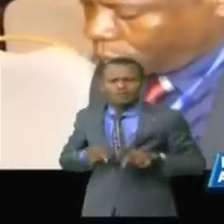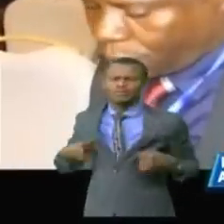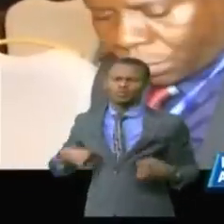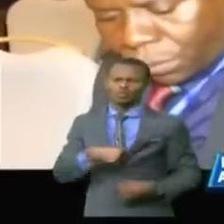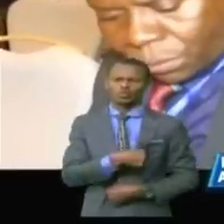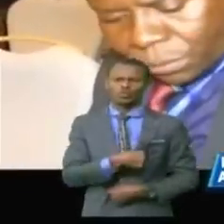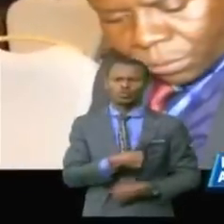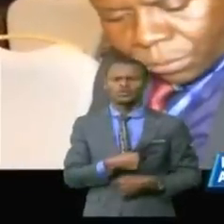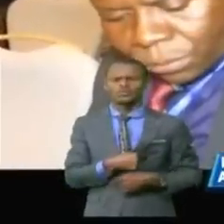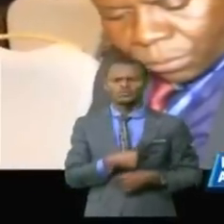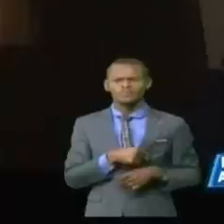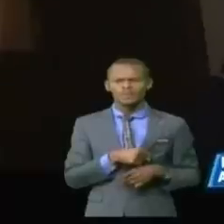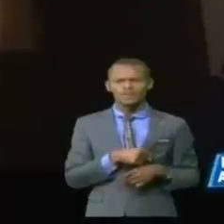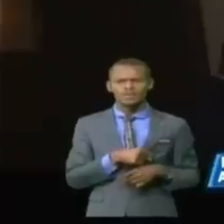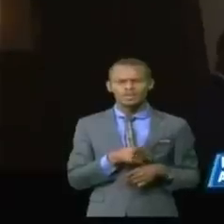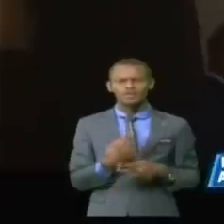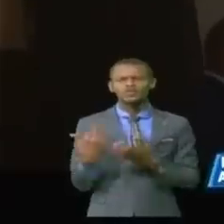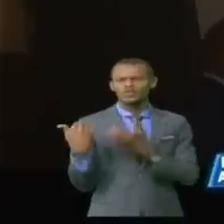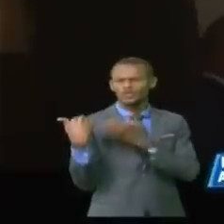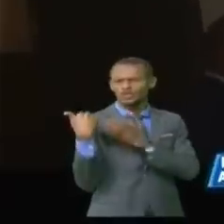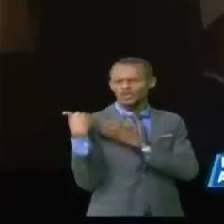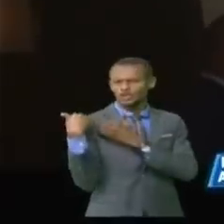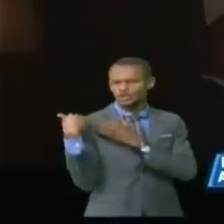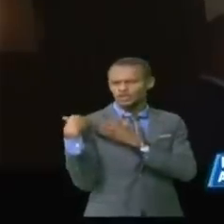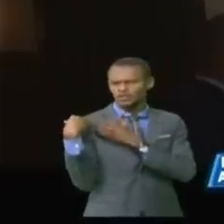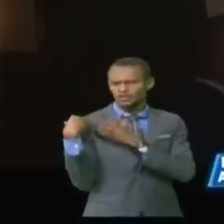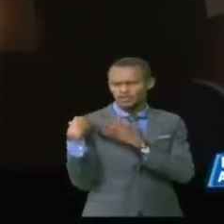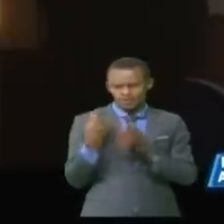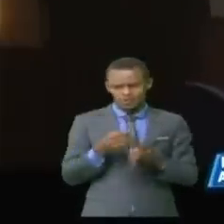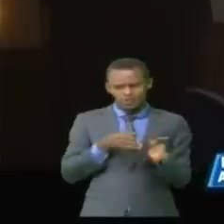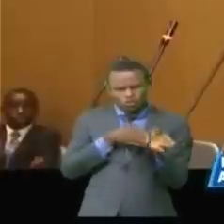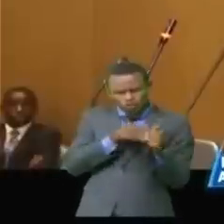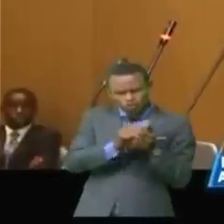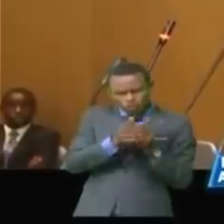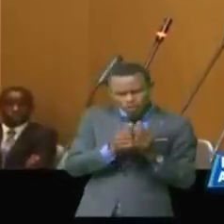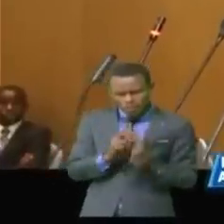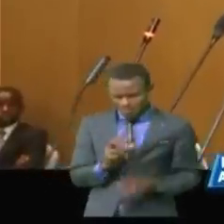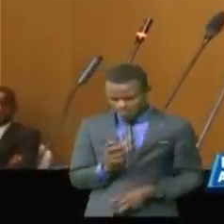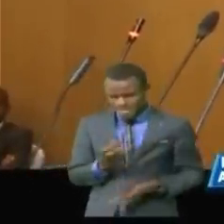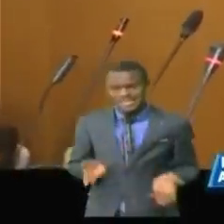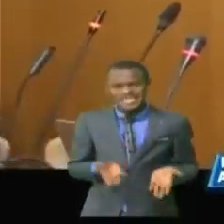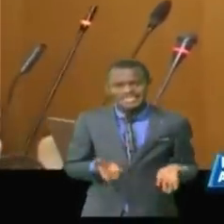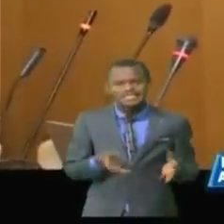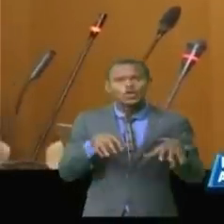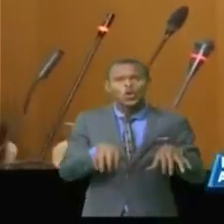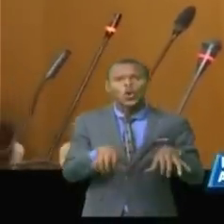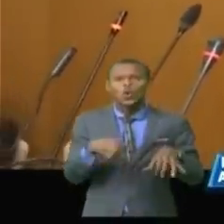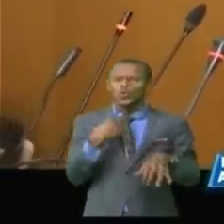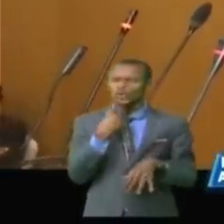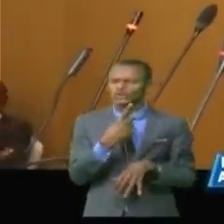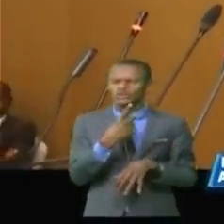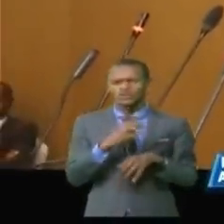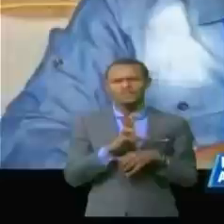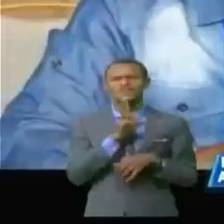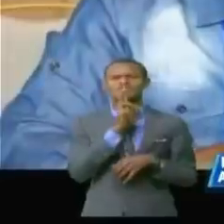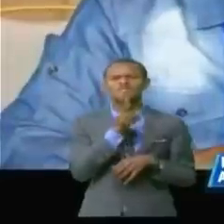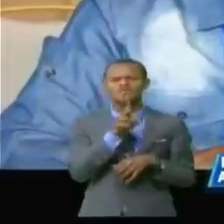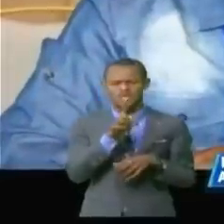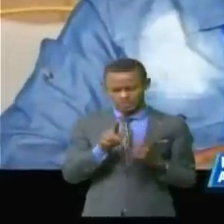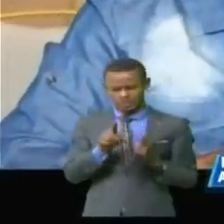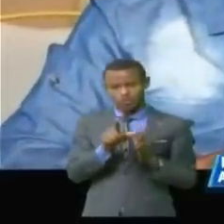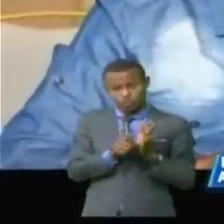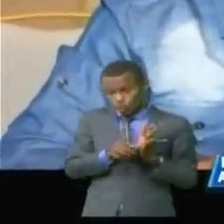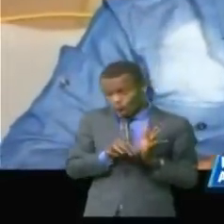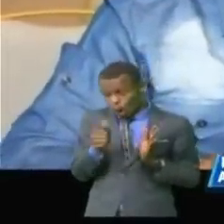des transits et des destinations de l'or artisanal dans la région. Pour Paul Mabolia Yenga, il n'y a pas de nouvelles stratégies